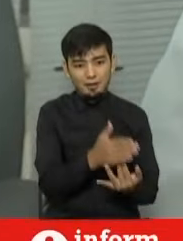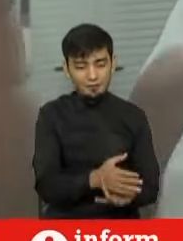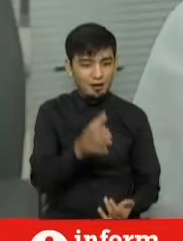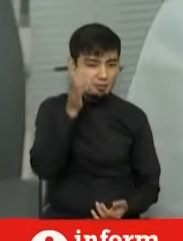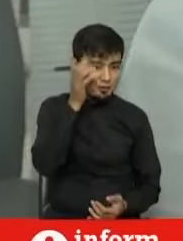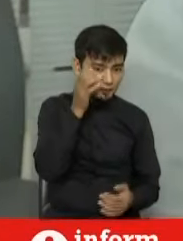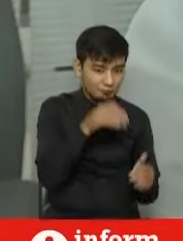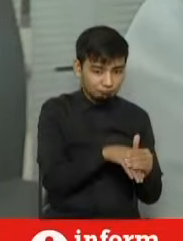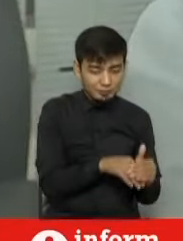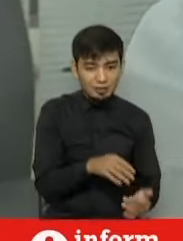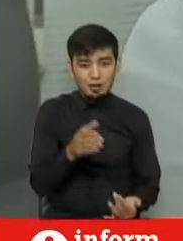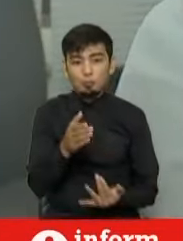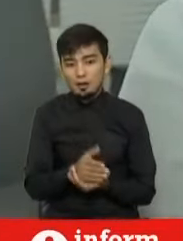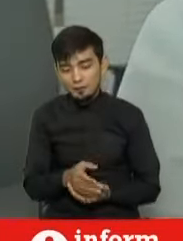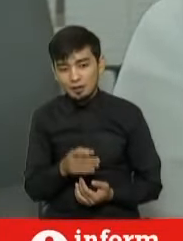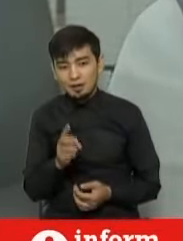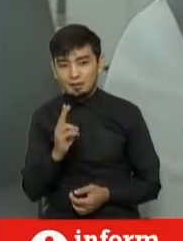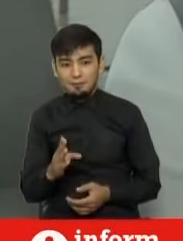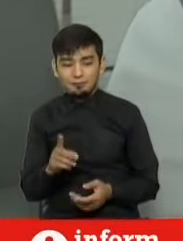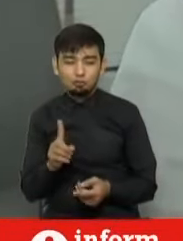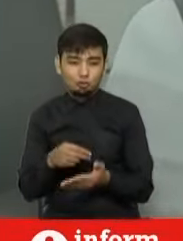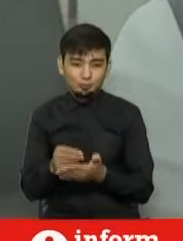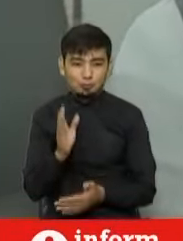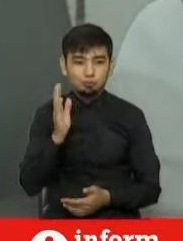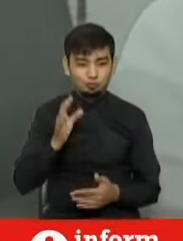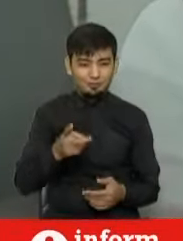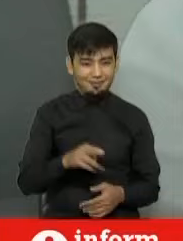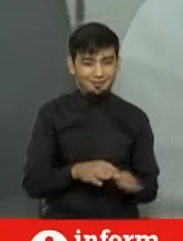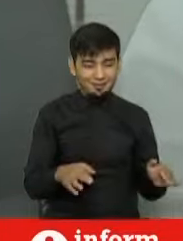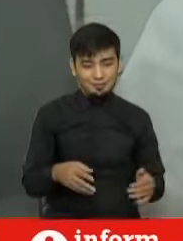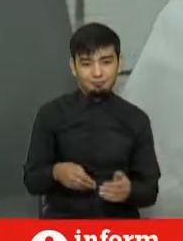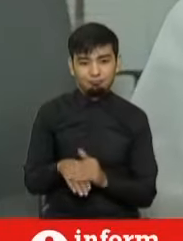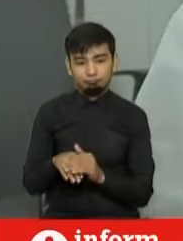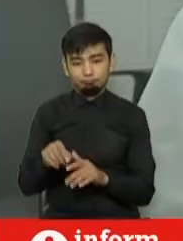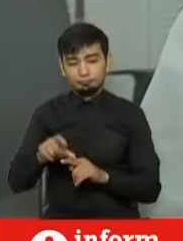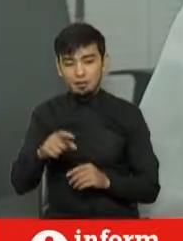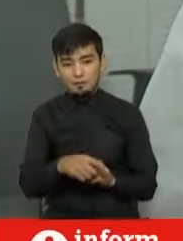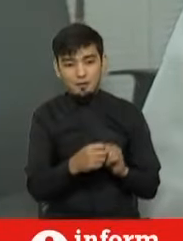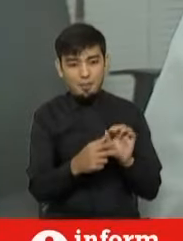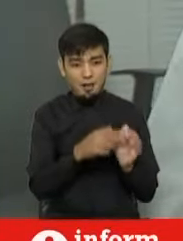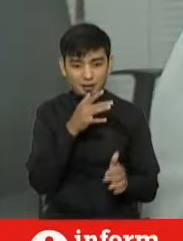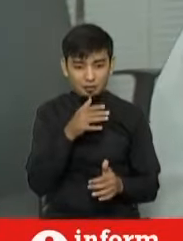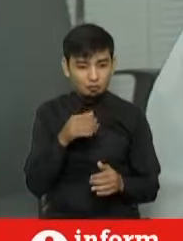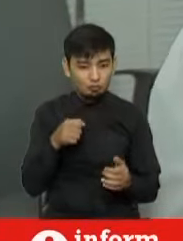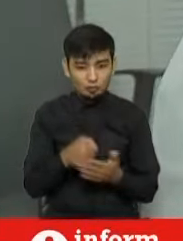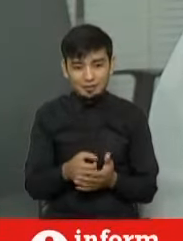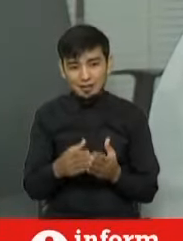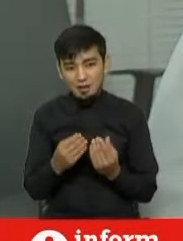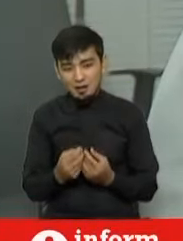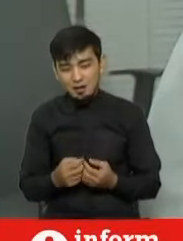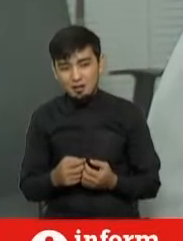акл, половину на квартиру. И самое главное, что в процессе, пока им исполнится 18 лет, у